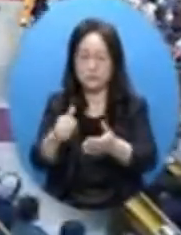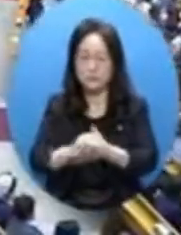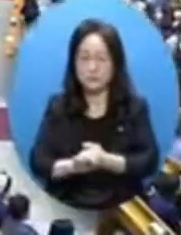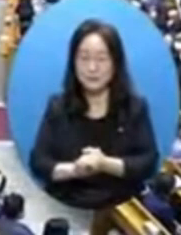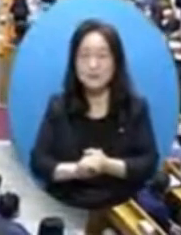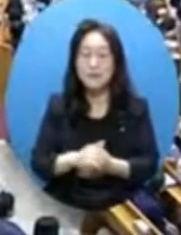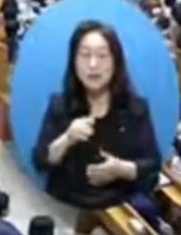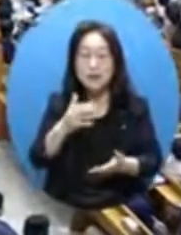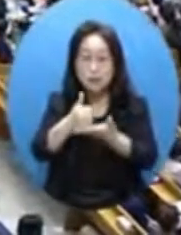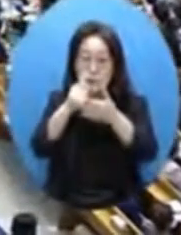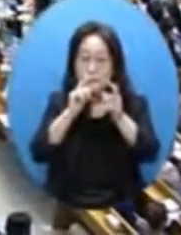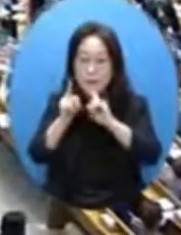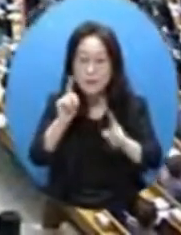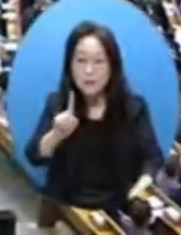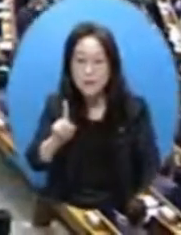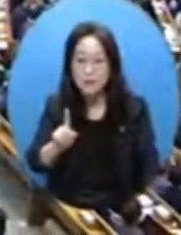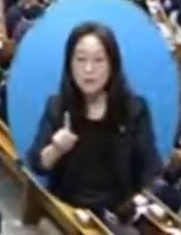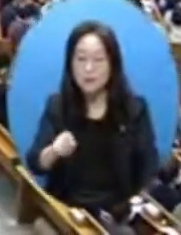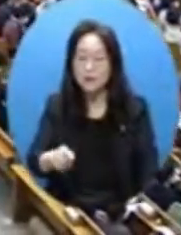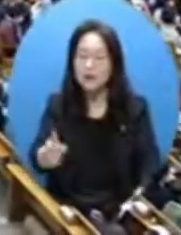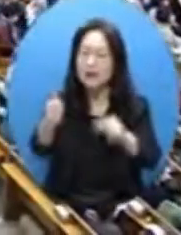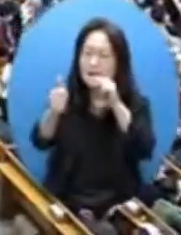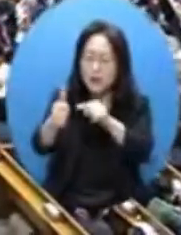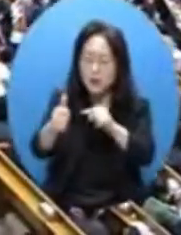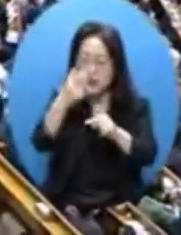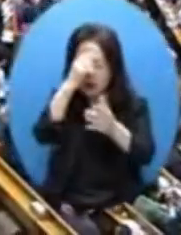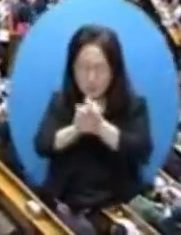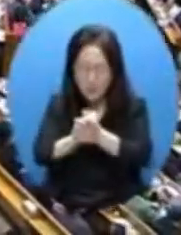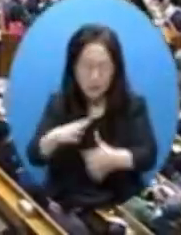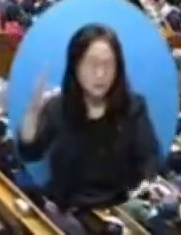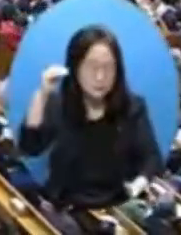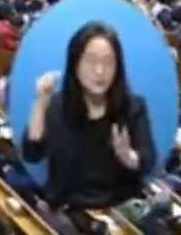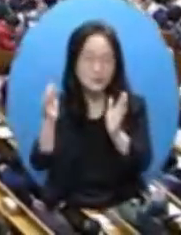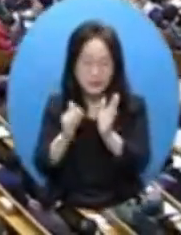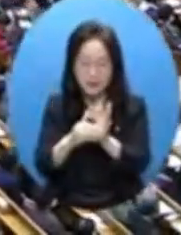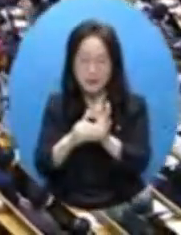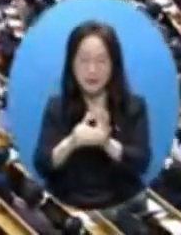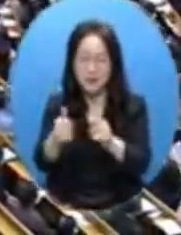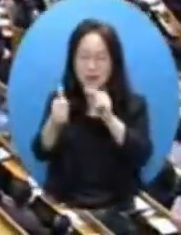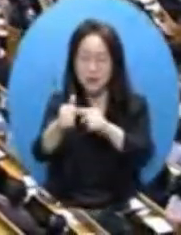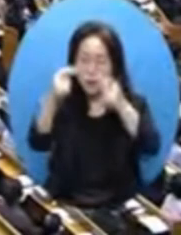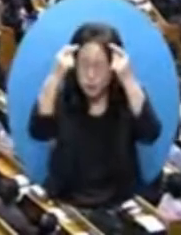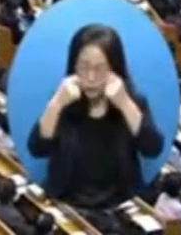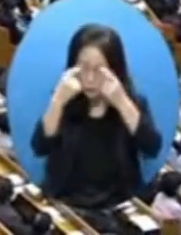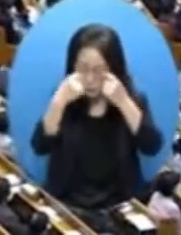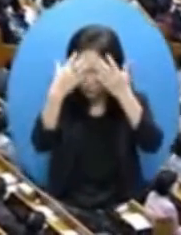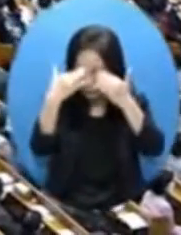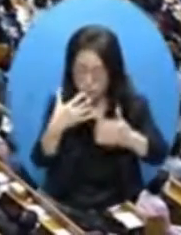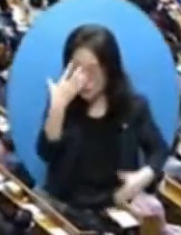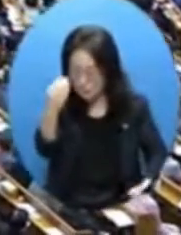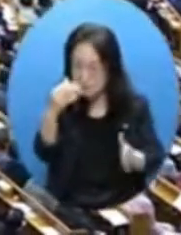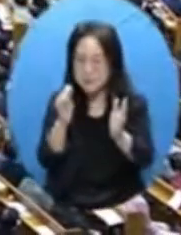주님 말씀하십니다. 내 기도를 들었고 내 눈물을 보았노라.